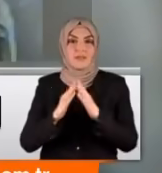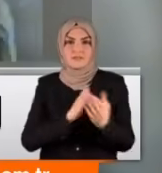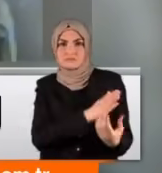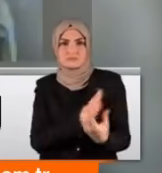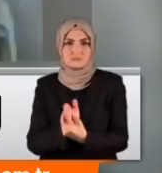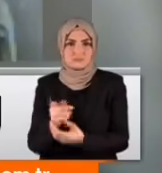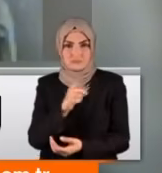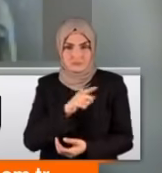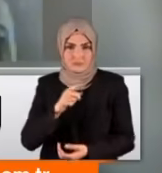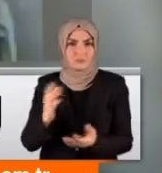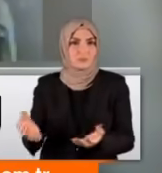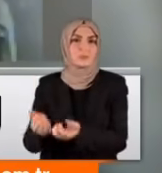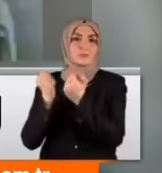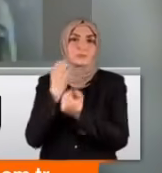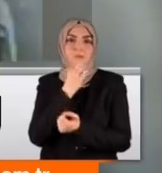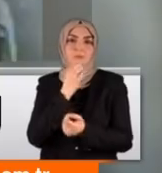kurtarmıştır